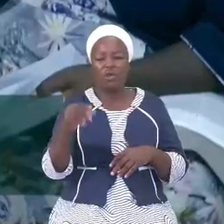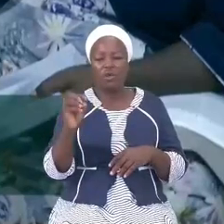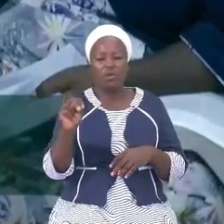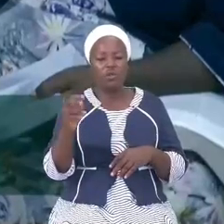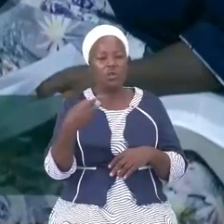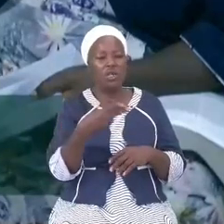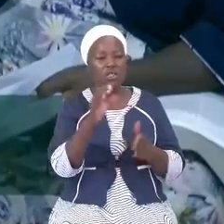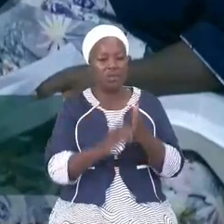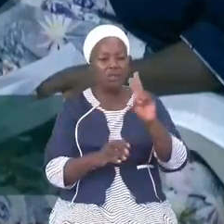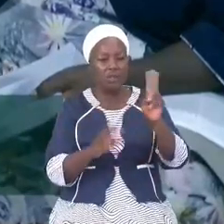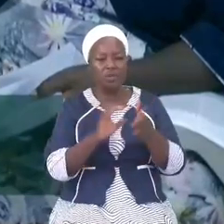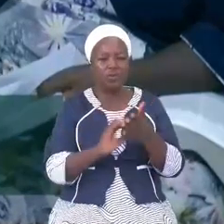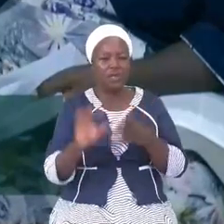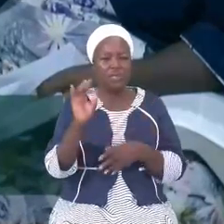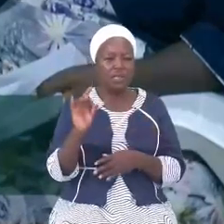verset